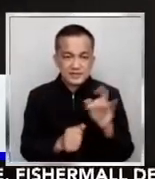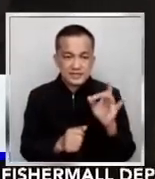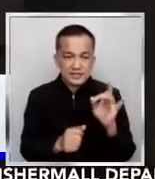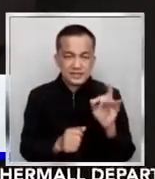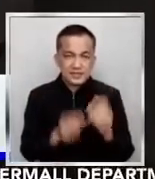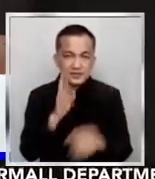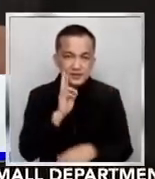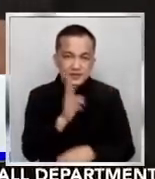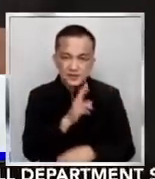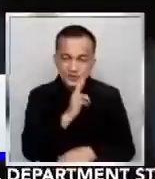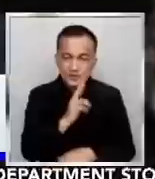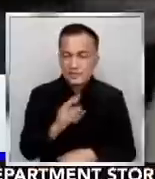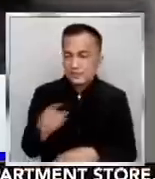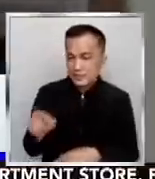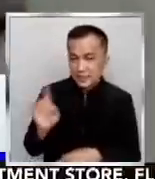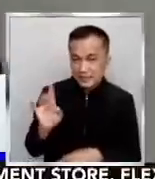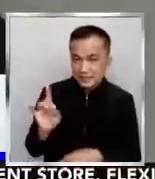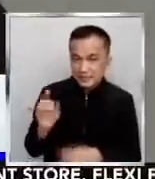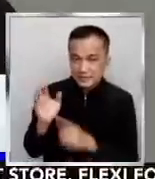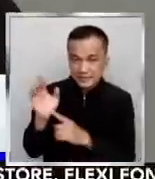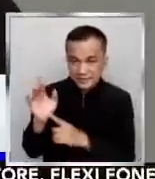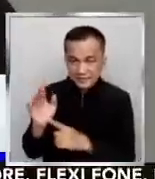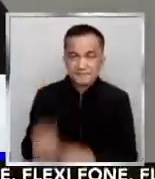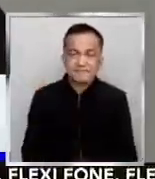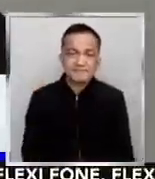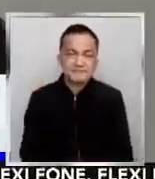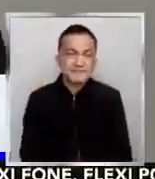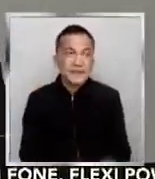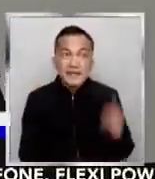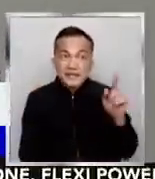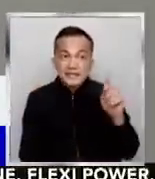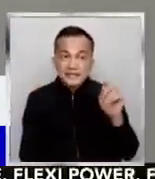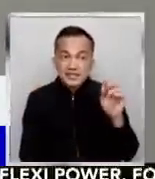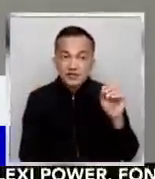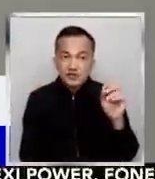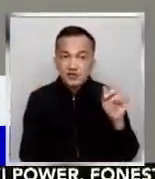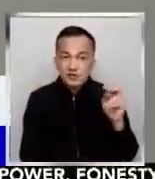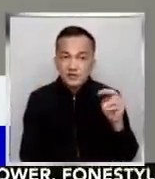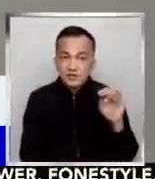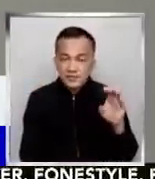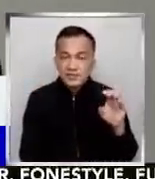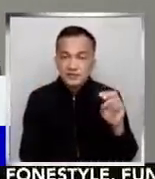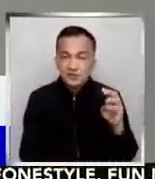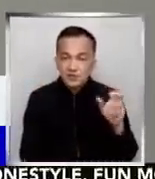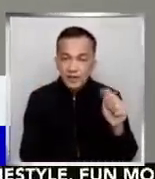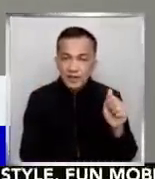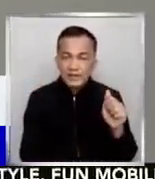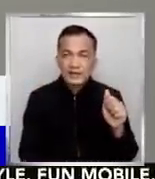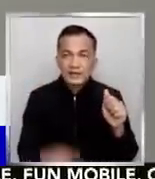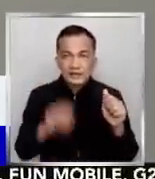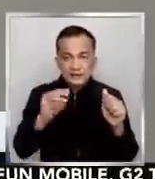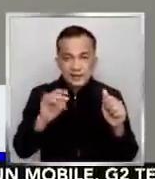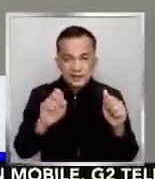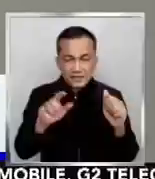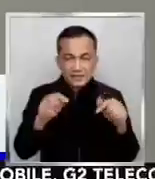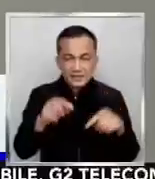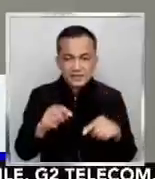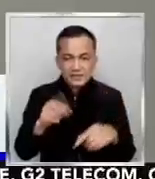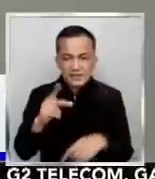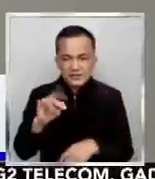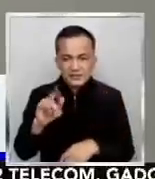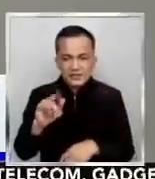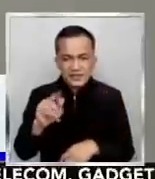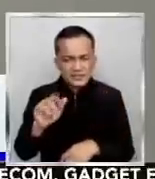18 Candles. Si Tito Dominic Ochoa po, si Tito Michael ko dito sa Abot Kamay, si Kuya Kenchan, and si